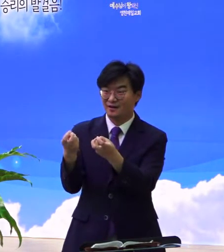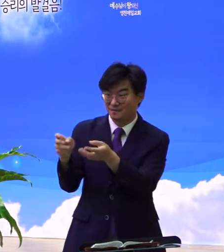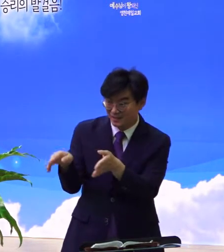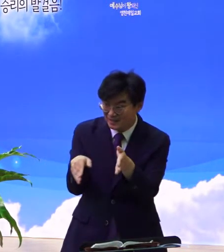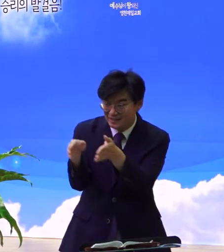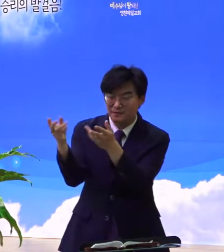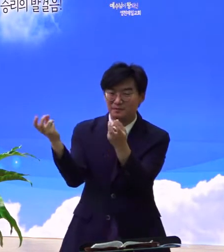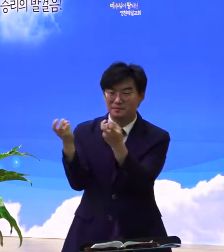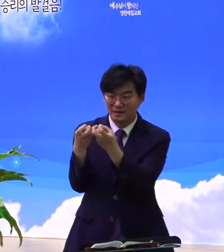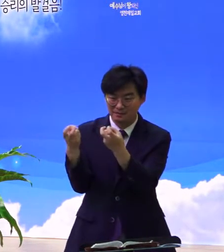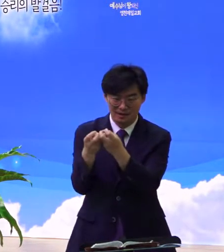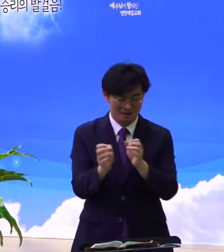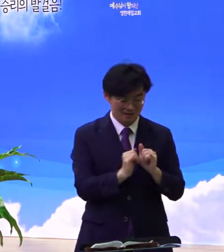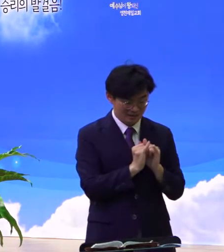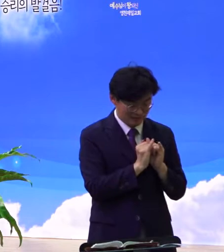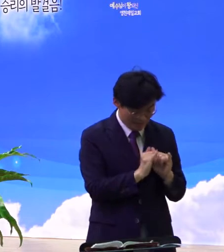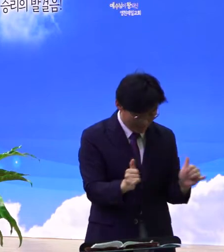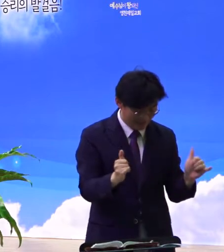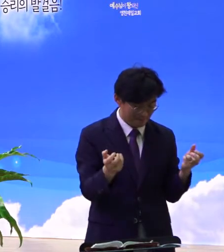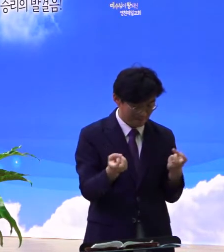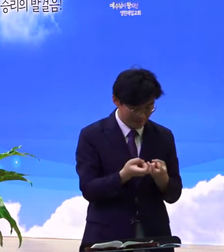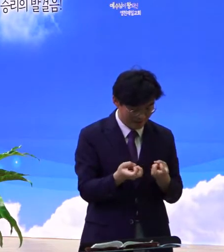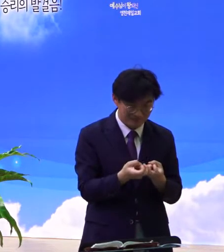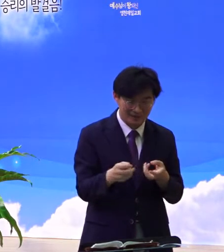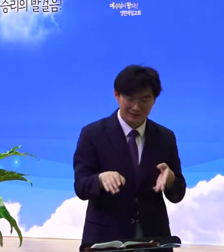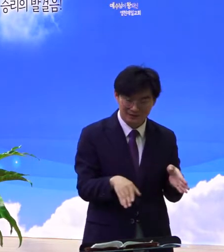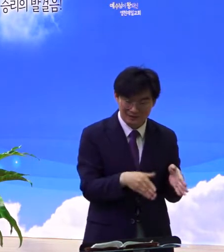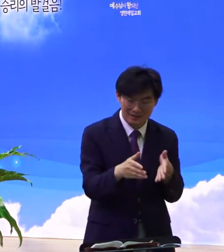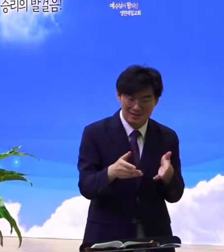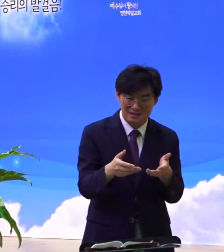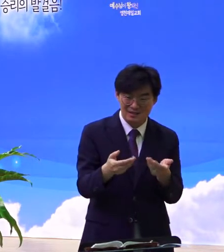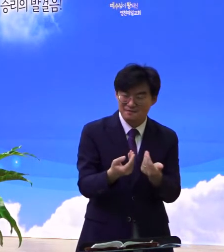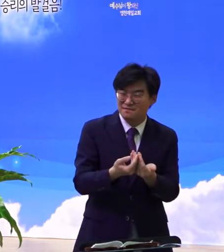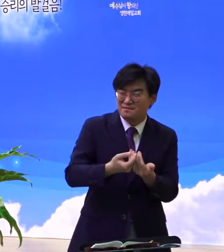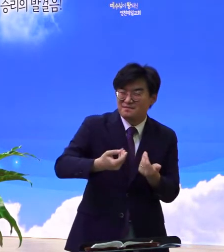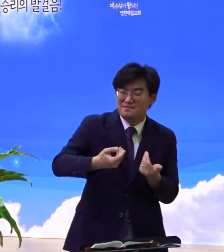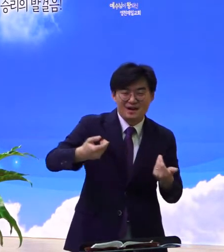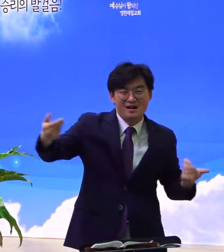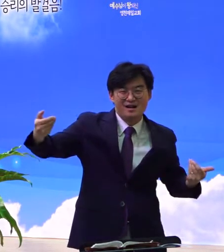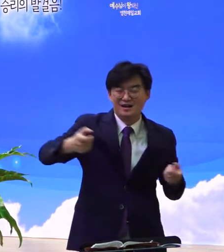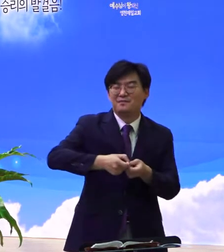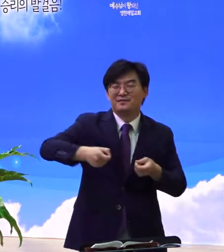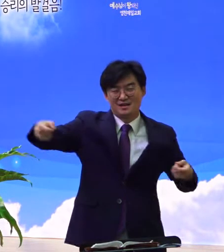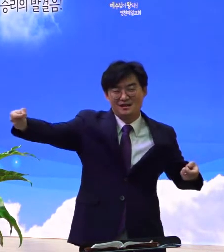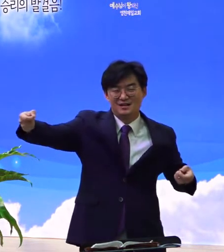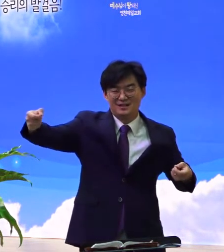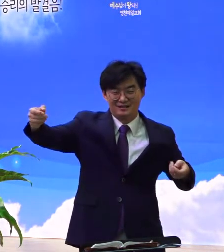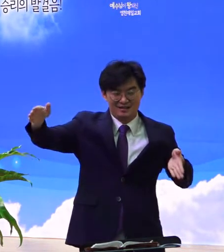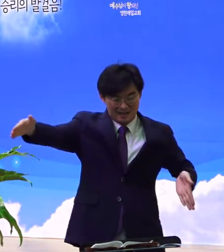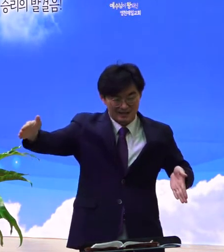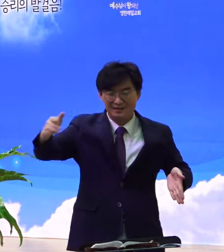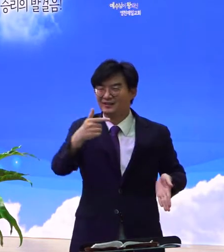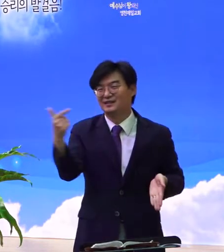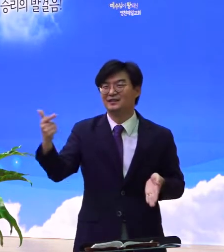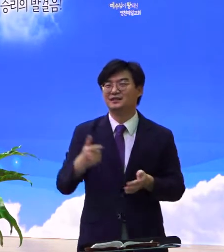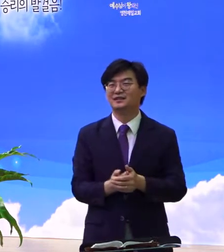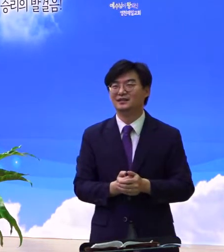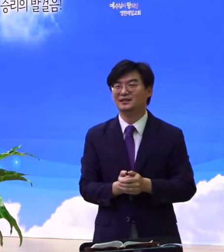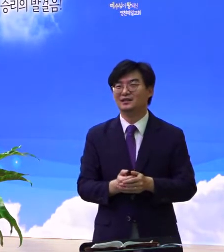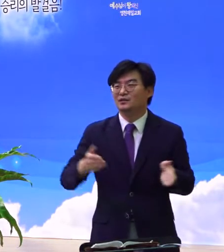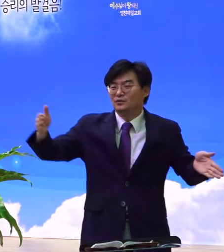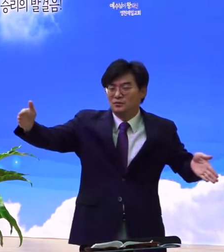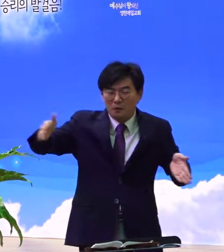사이에 좁힐래야 좁힐 수 없는 그 무한한 간격, 그 간격을